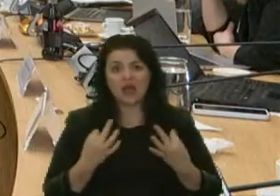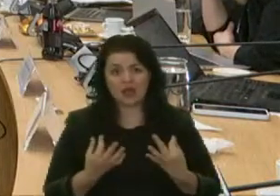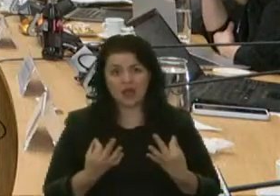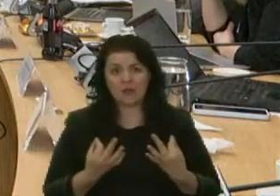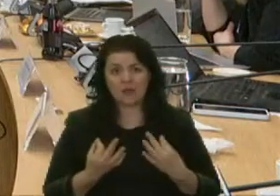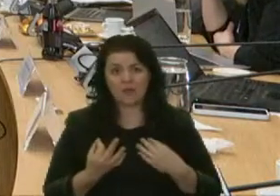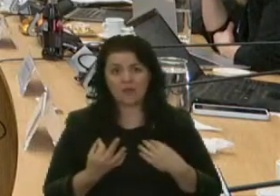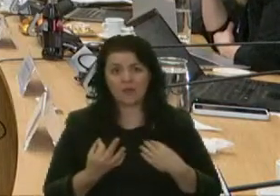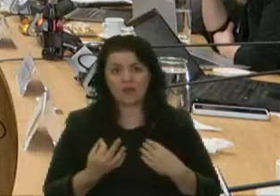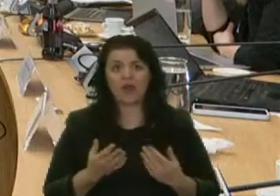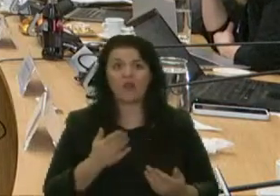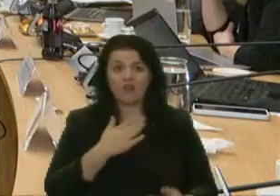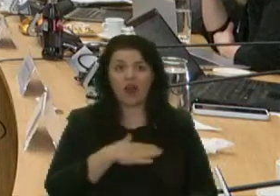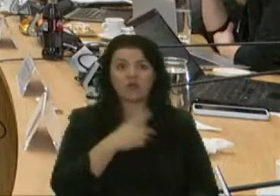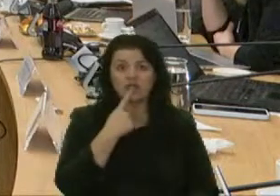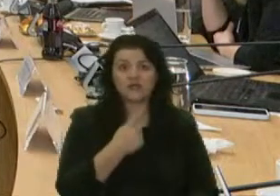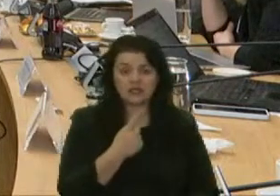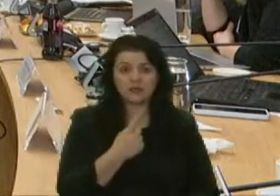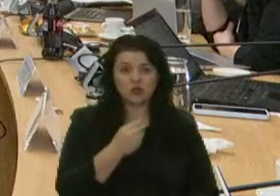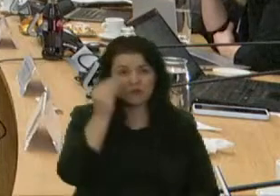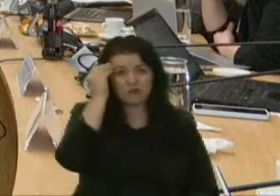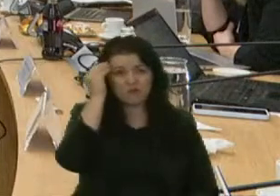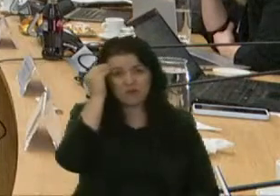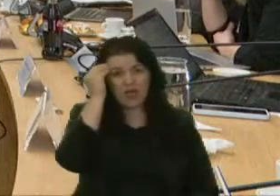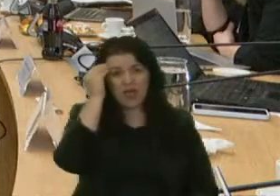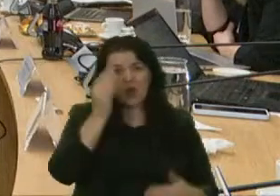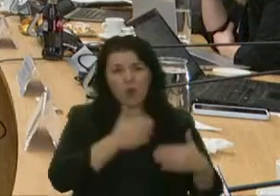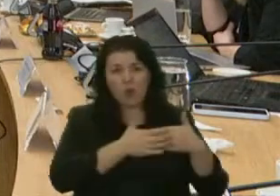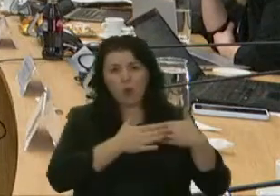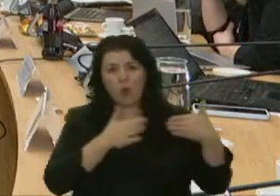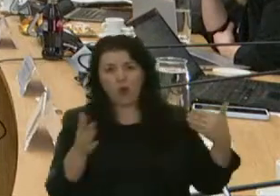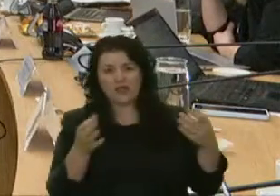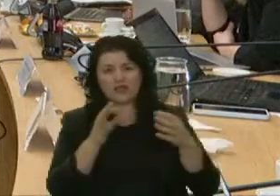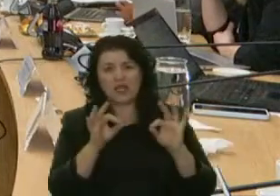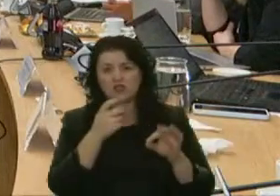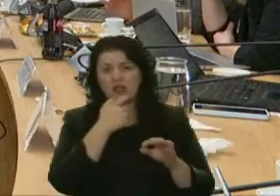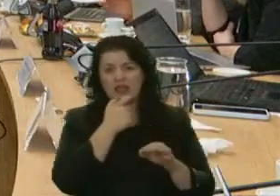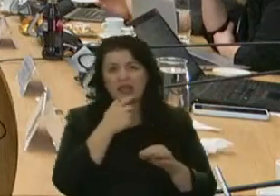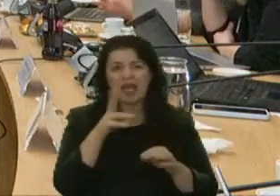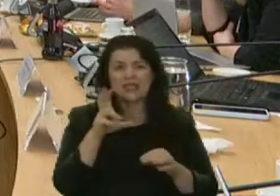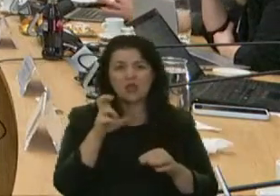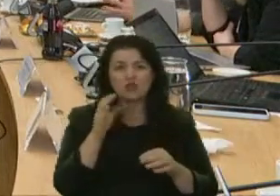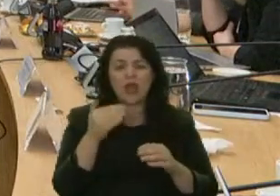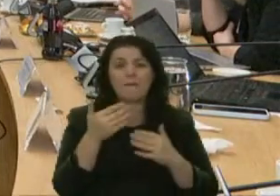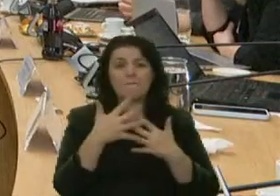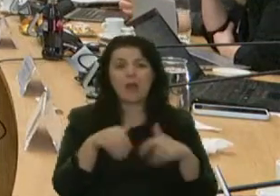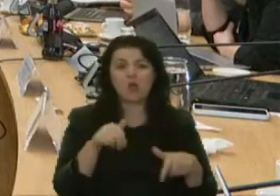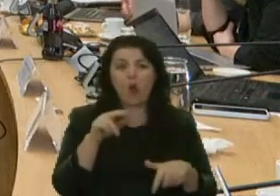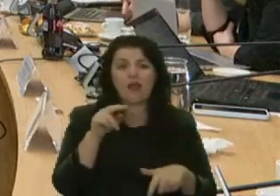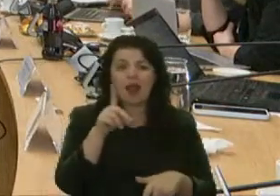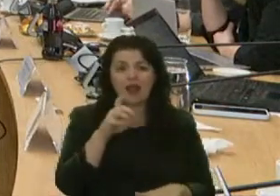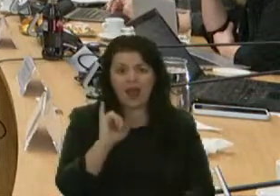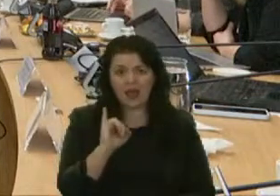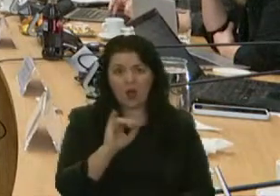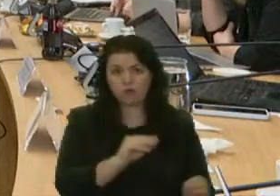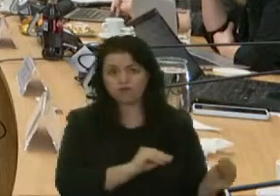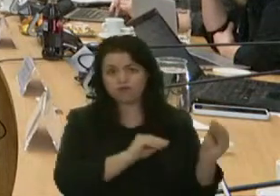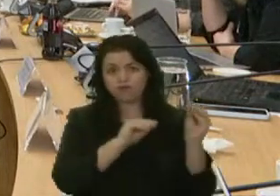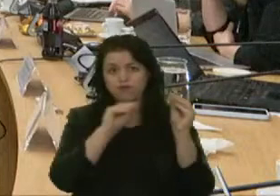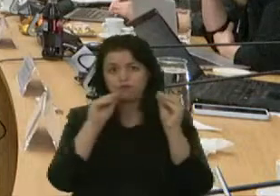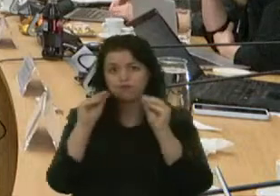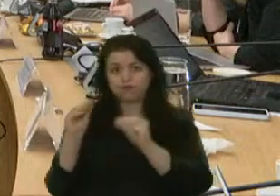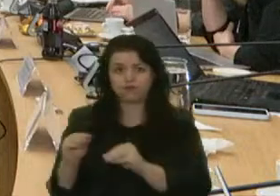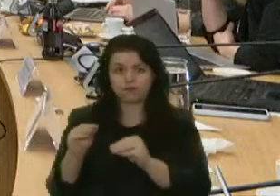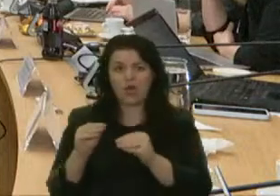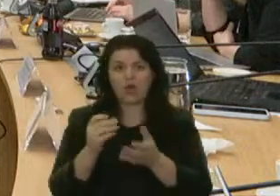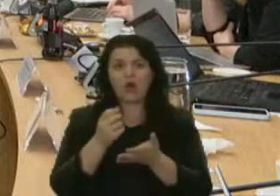rețin Bine aș vrea doar să vă reamintesc că în ultimii 10 ani cel puțin 300 de milioane de RON au plecat din bugetul municipiului Cluj Napoca